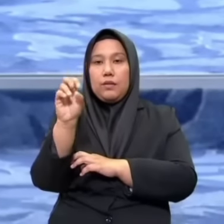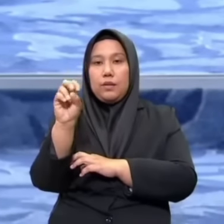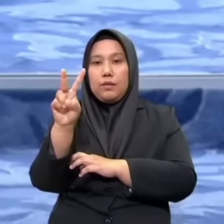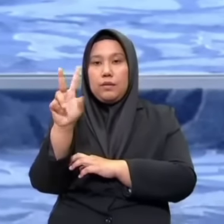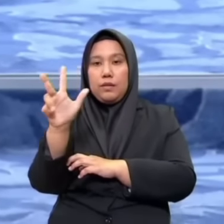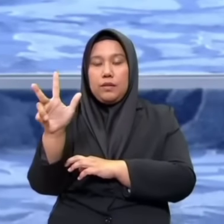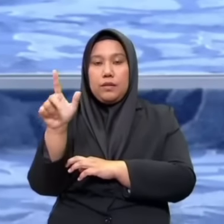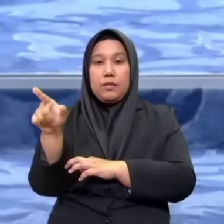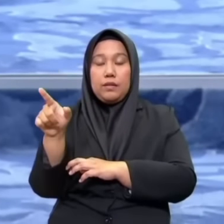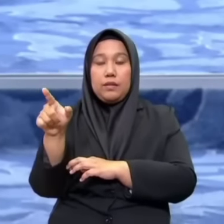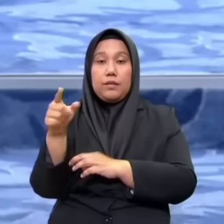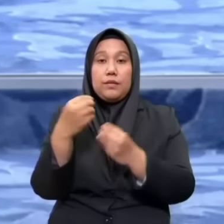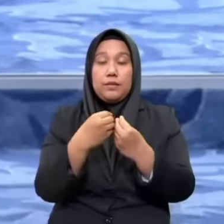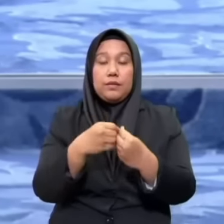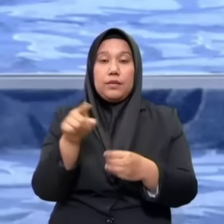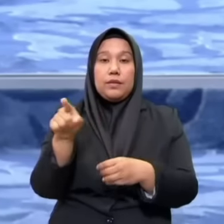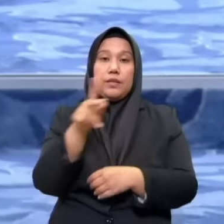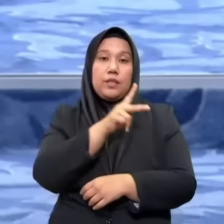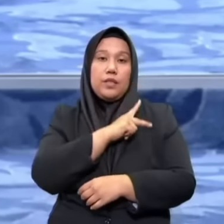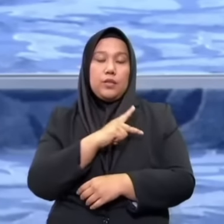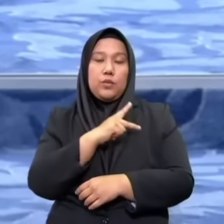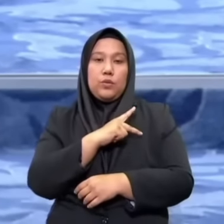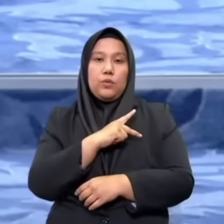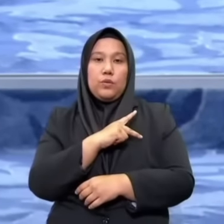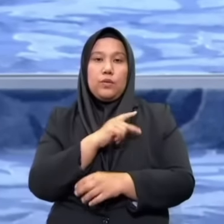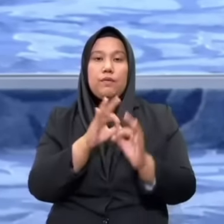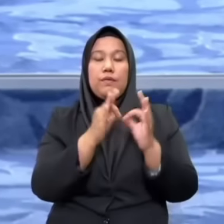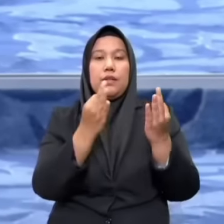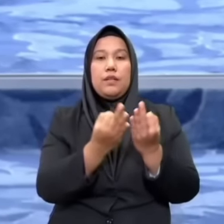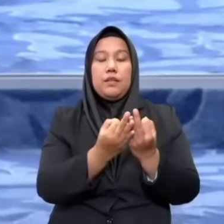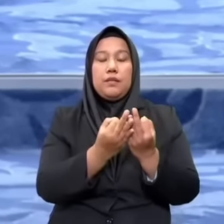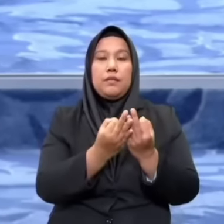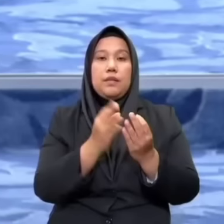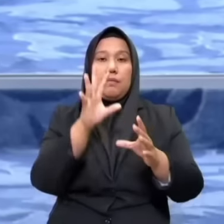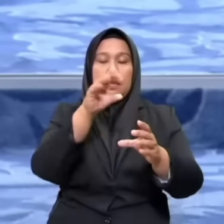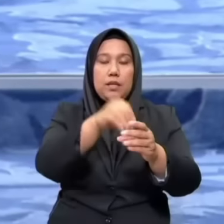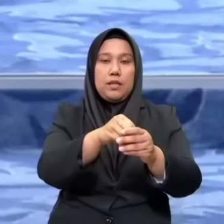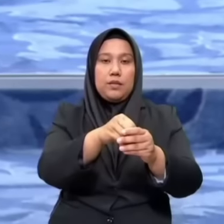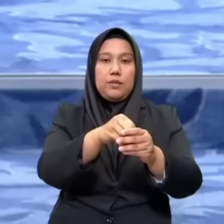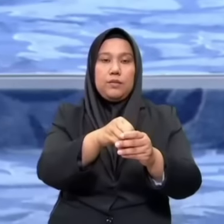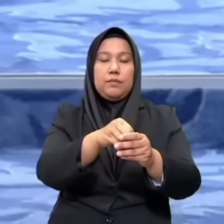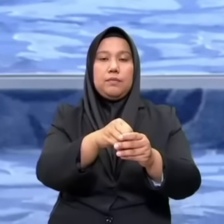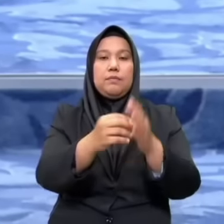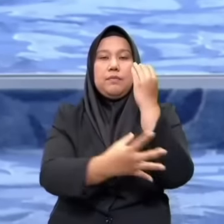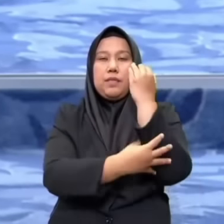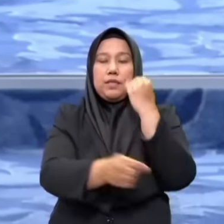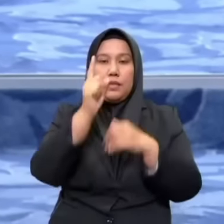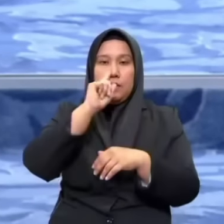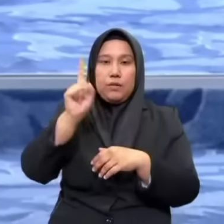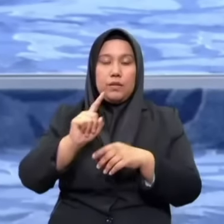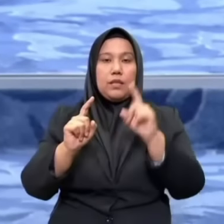masa itu ketua isi rumah yang termasuk kategori miskin tegar adalah